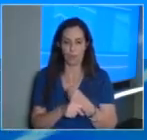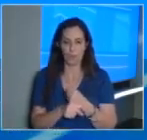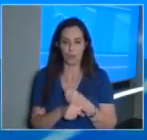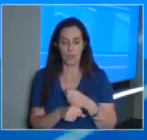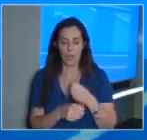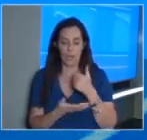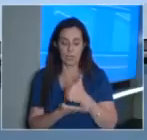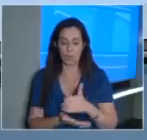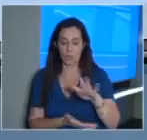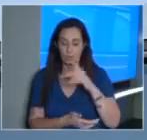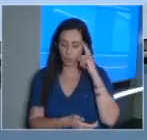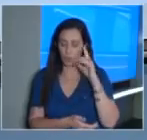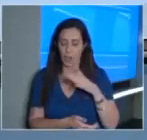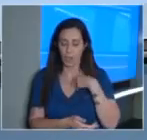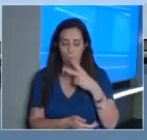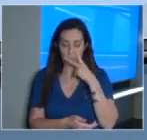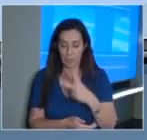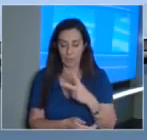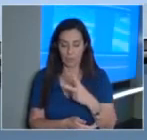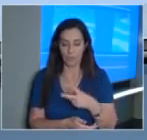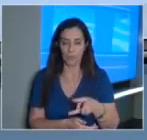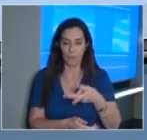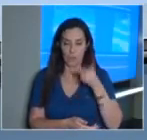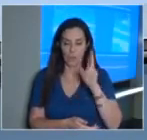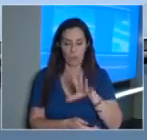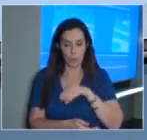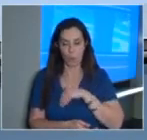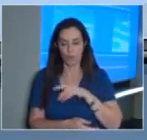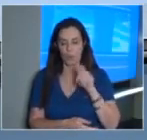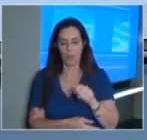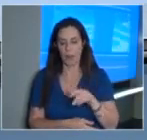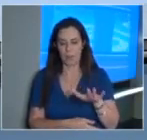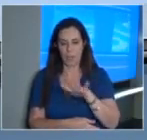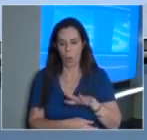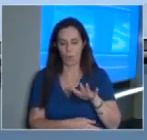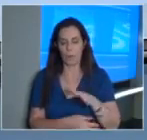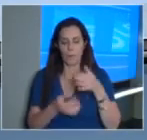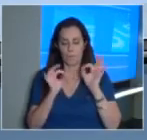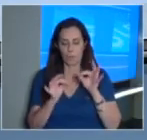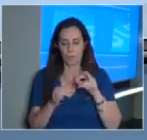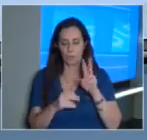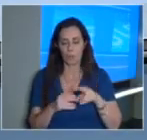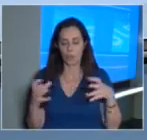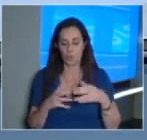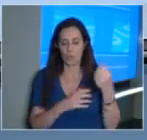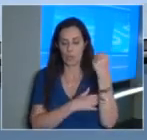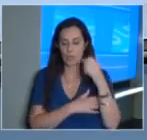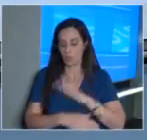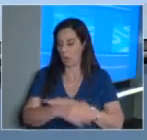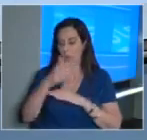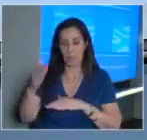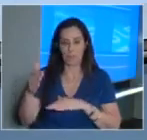הנזיבות האירופית. ואני חושב אנחנו נראה יותר נכונות של הפרלמנט האירופית, במיוחד אם יש גוש חזק של